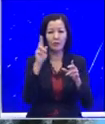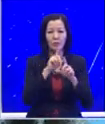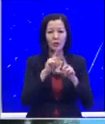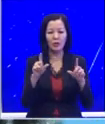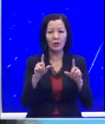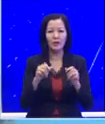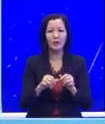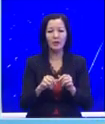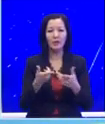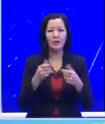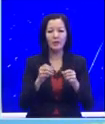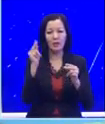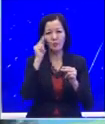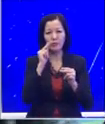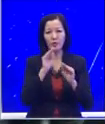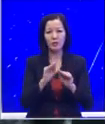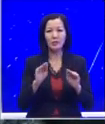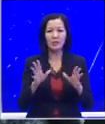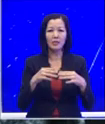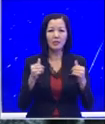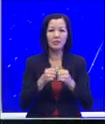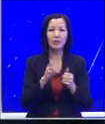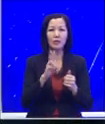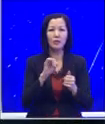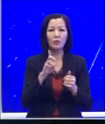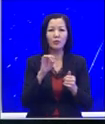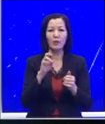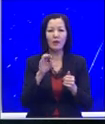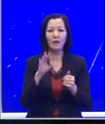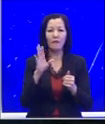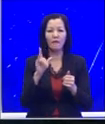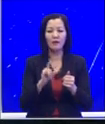сельской школы, где обучаются дети семьи Нурбековых.